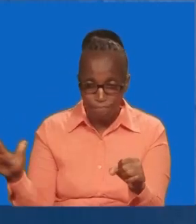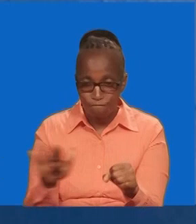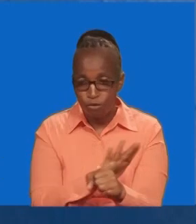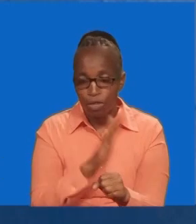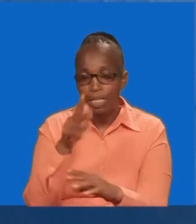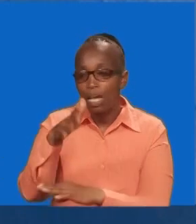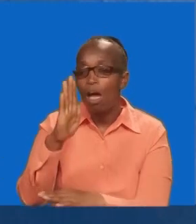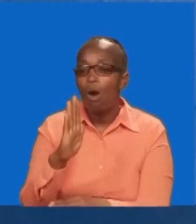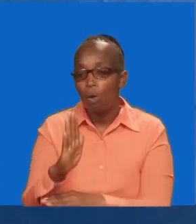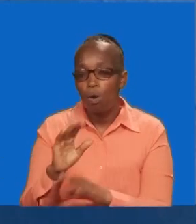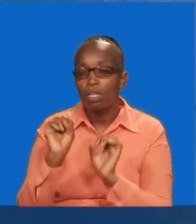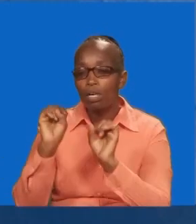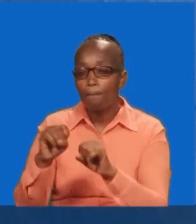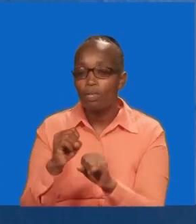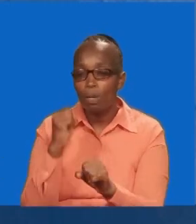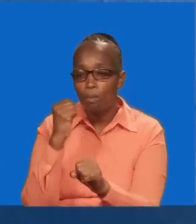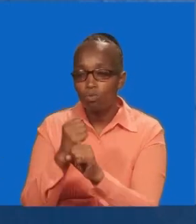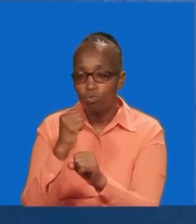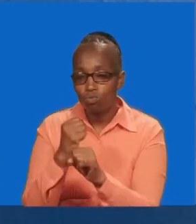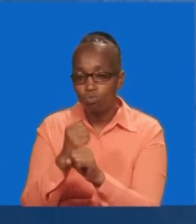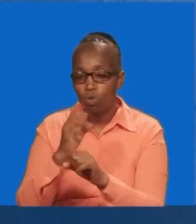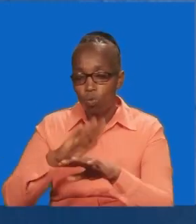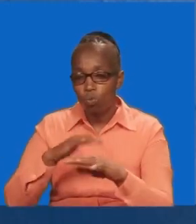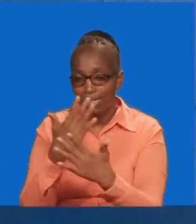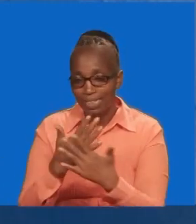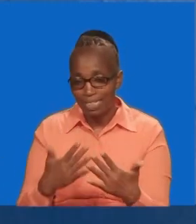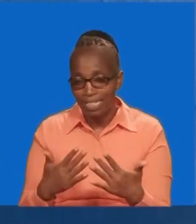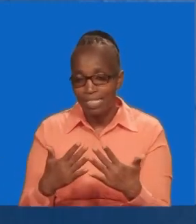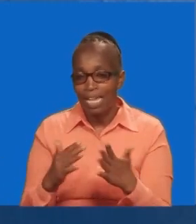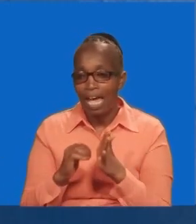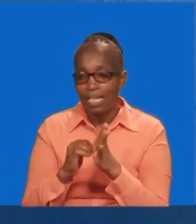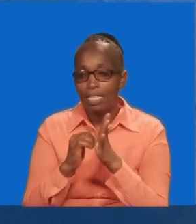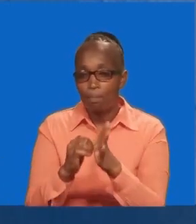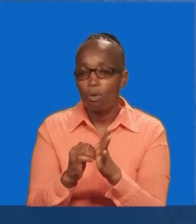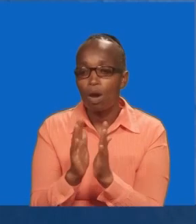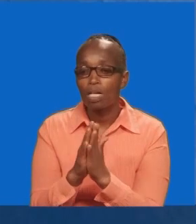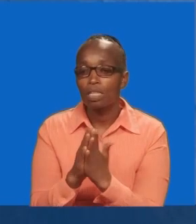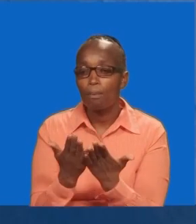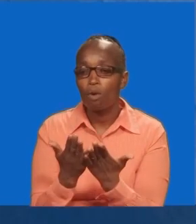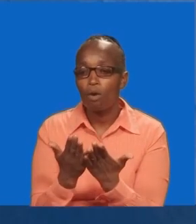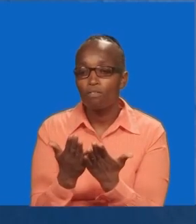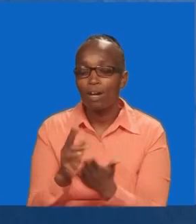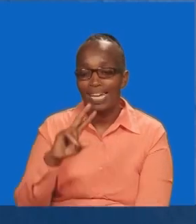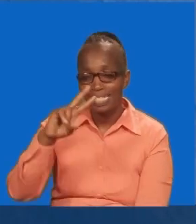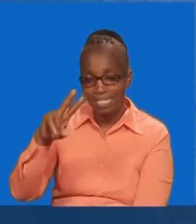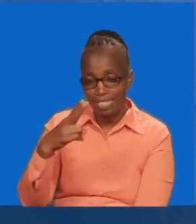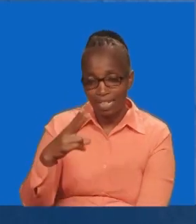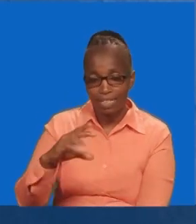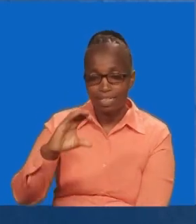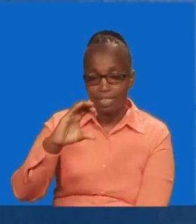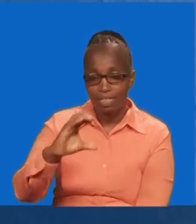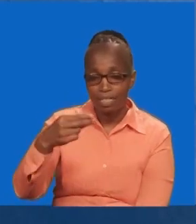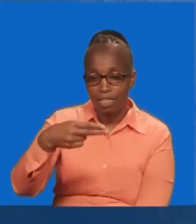wanaomba, Mungu ataweza kutenda. In 2 Chronicles